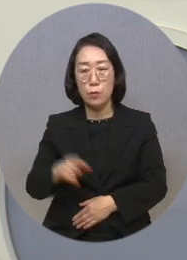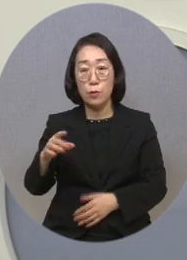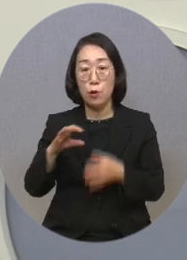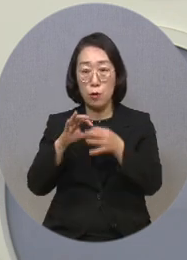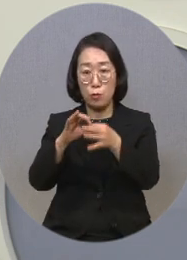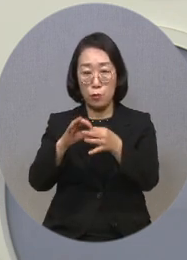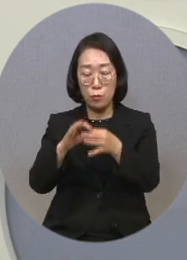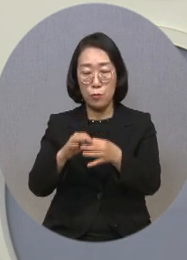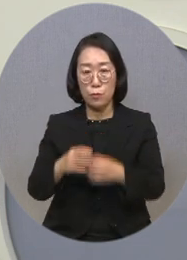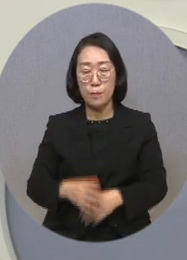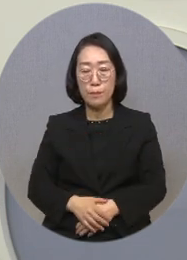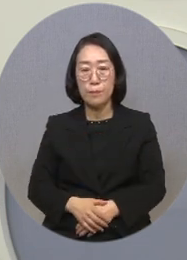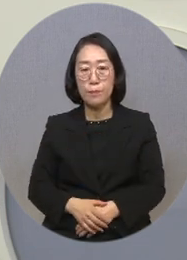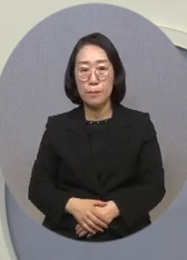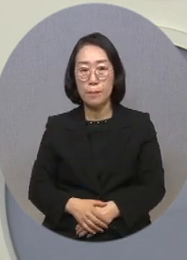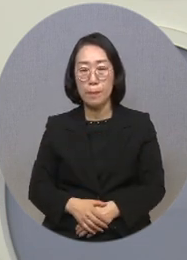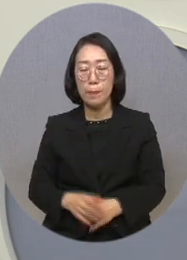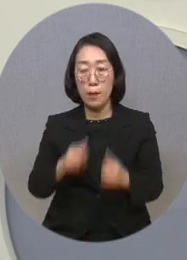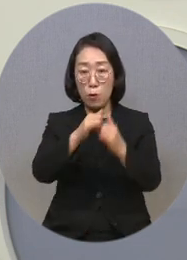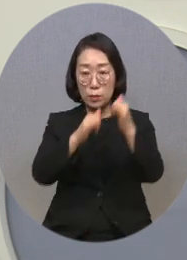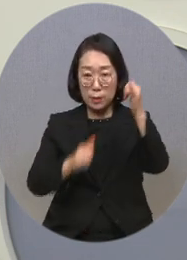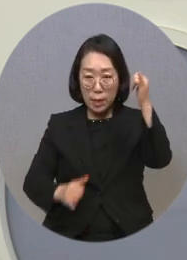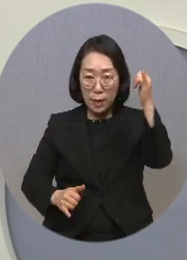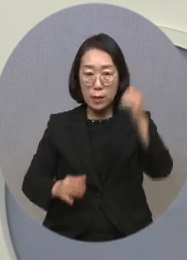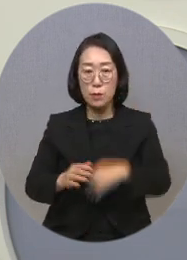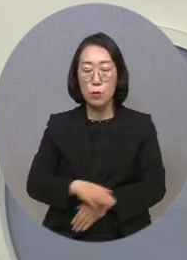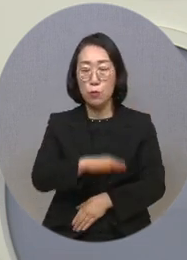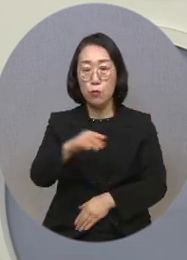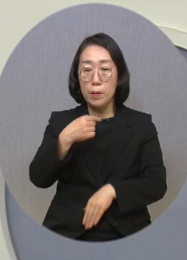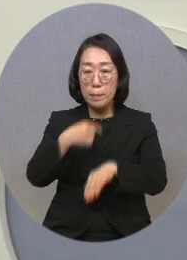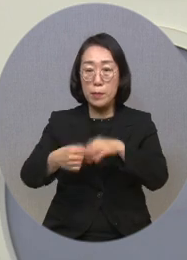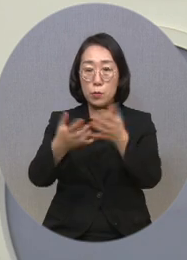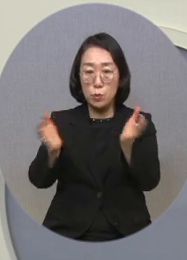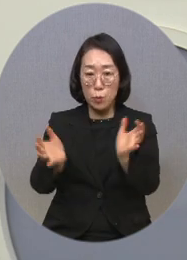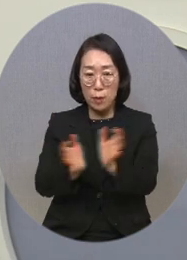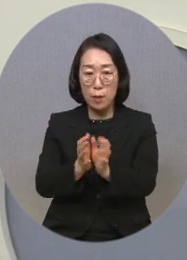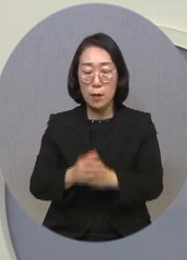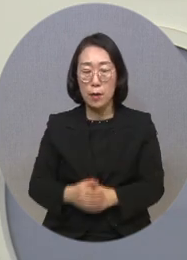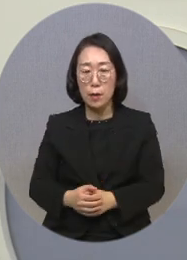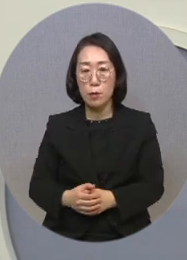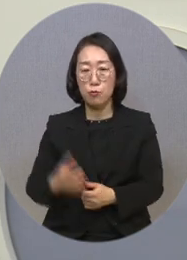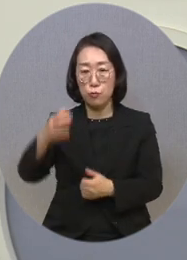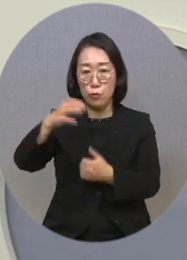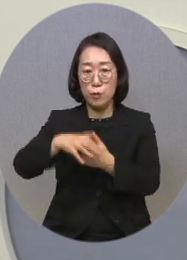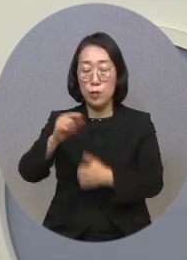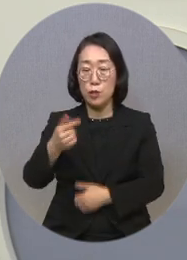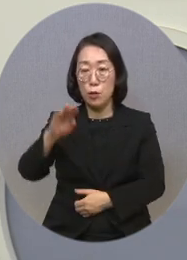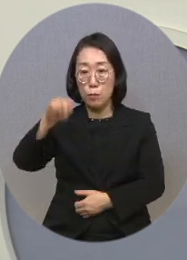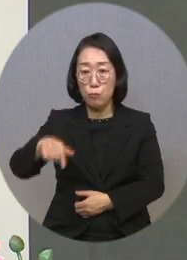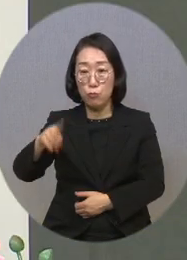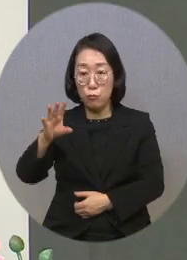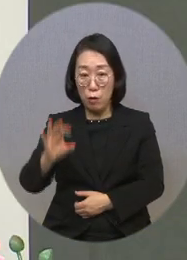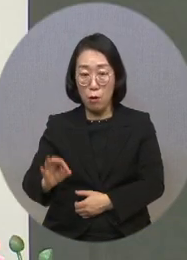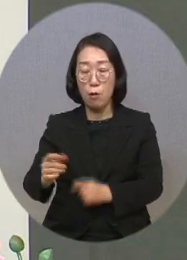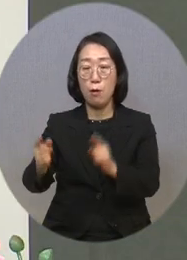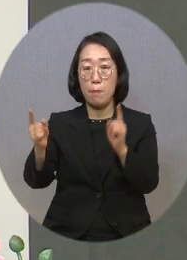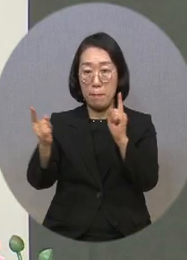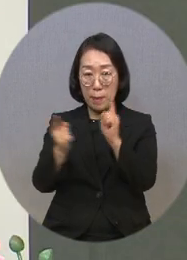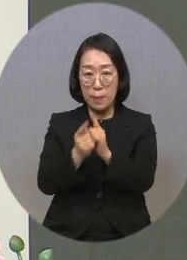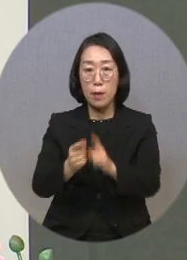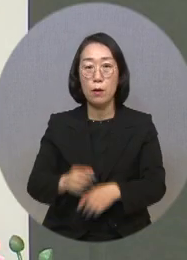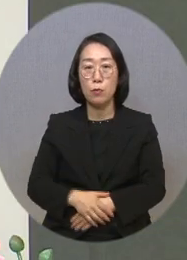그 단군 할아버지 그 역사에서 우리 민족에게 네. 주어진 천부경을 만나게 됐고 네.